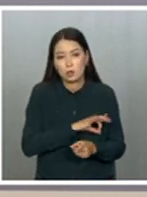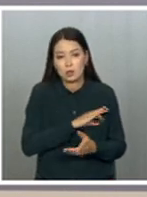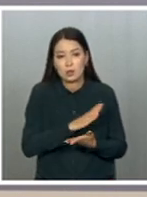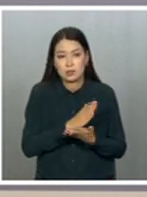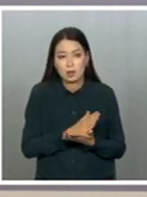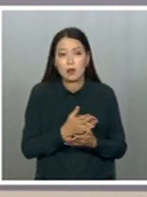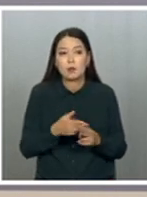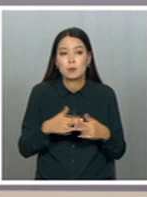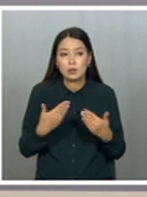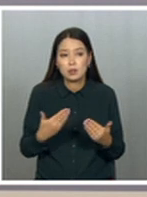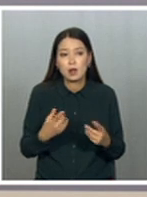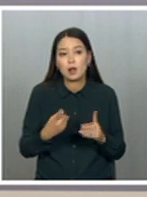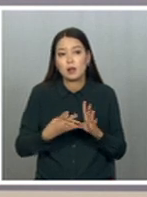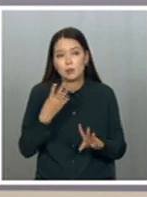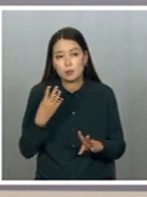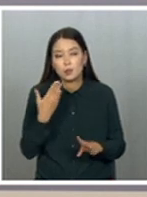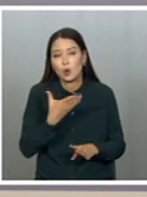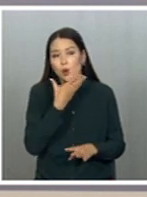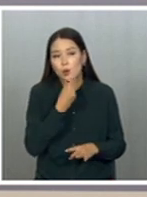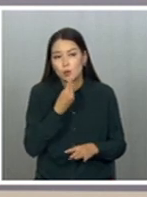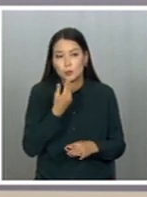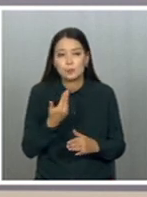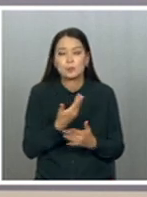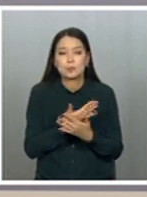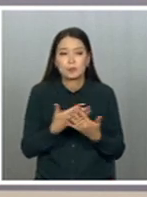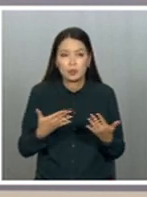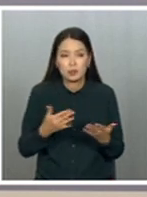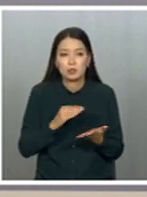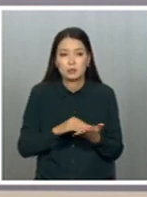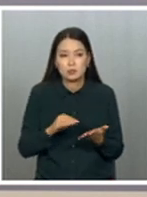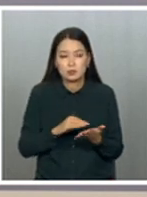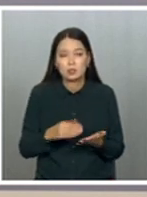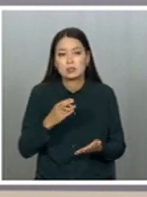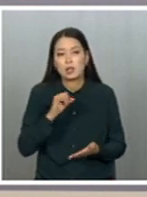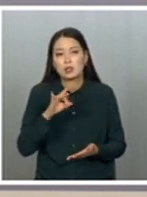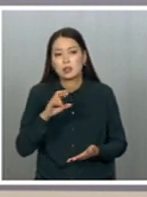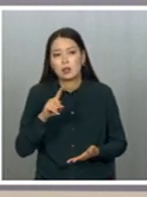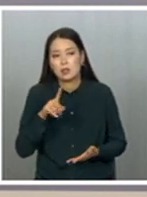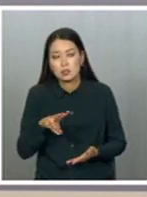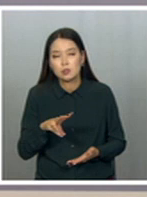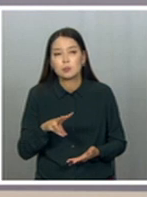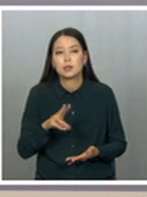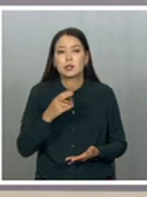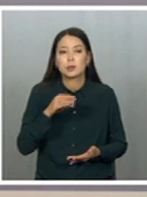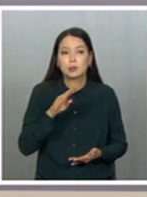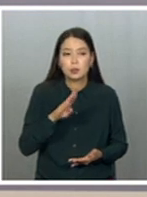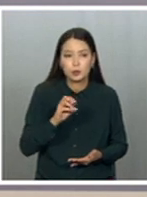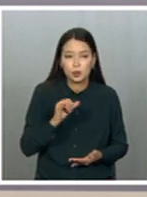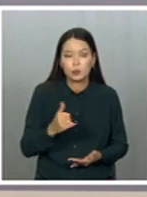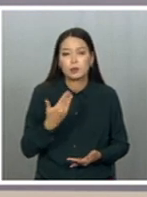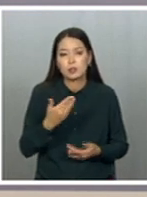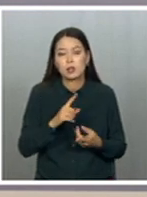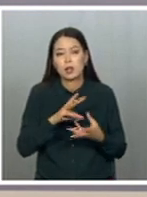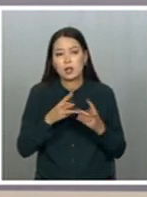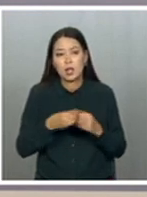болса, алдымен біз көркемдегіш тәсілдердің бірі сарказм, кейіптеу және шендестіру туралы